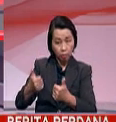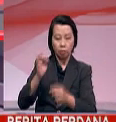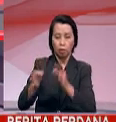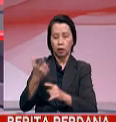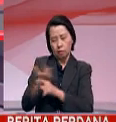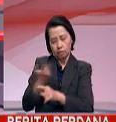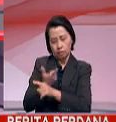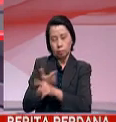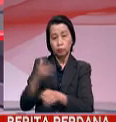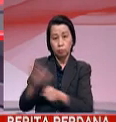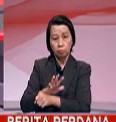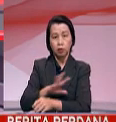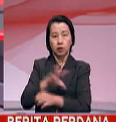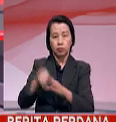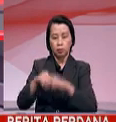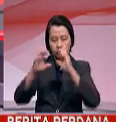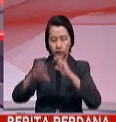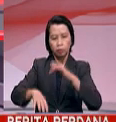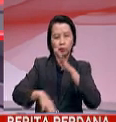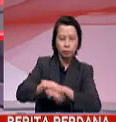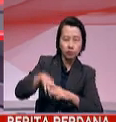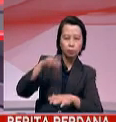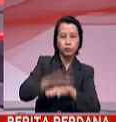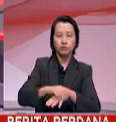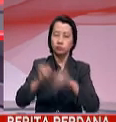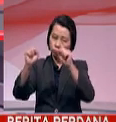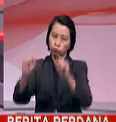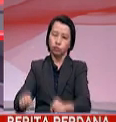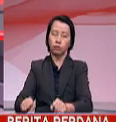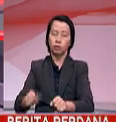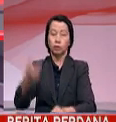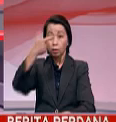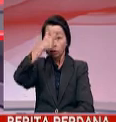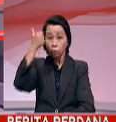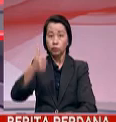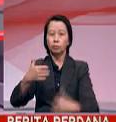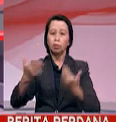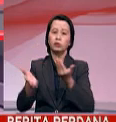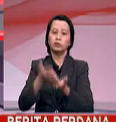latihan penuh termasuk dengan cara bersentuhan dibenarkan. Ini